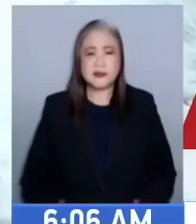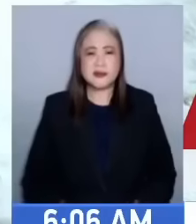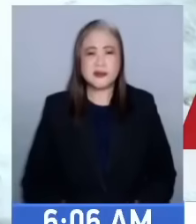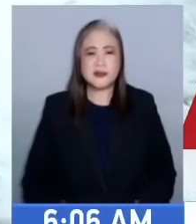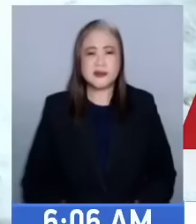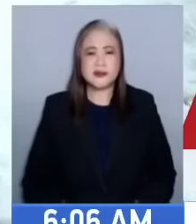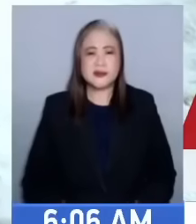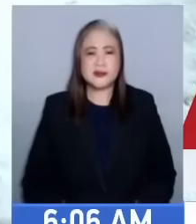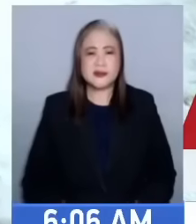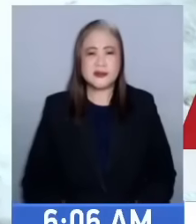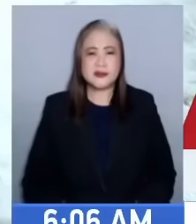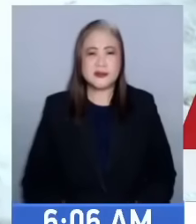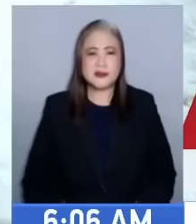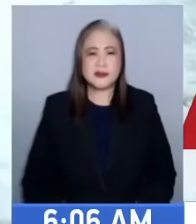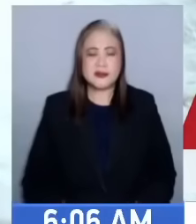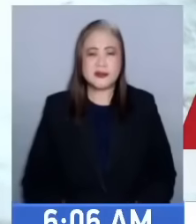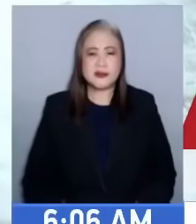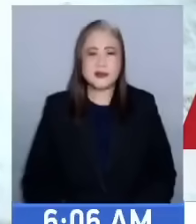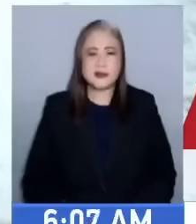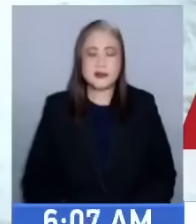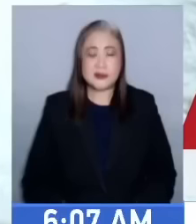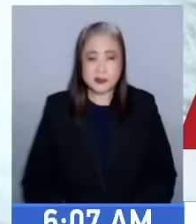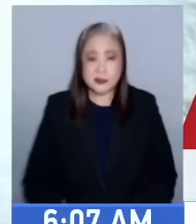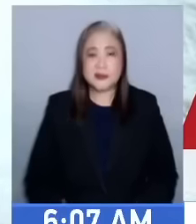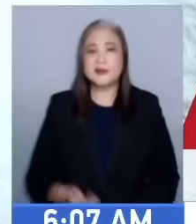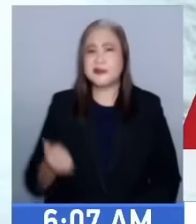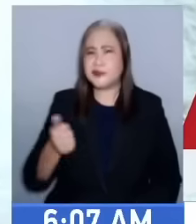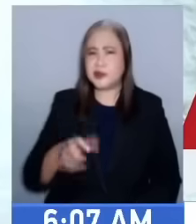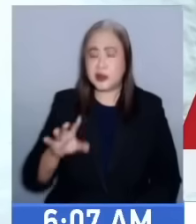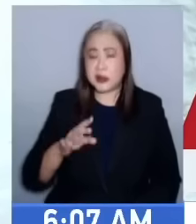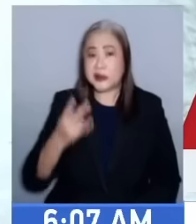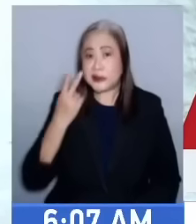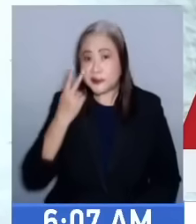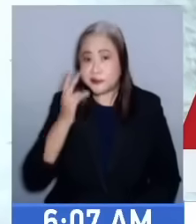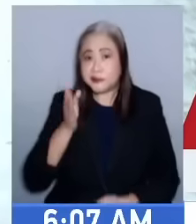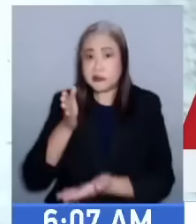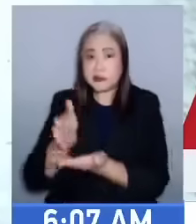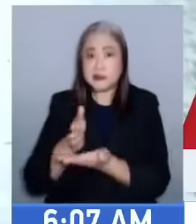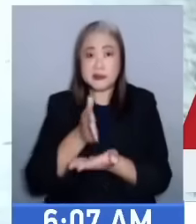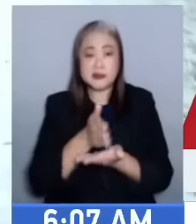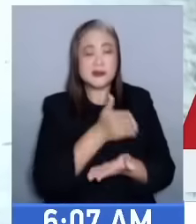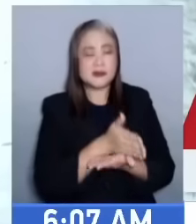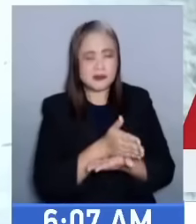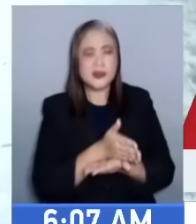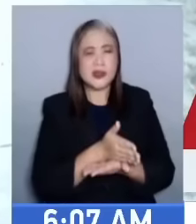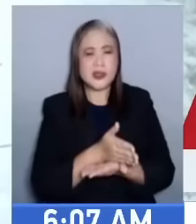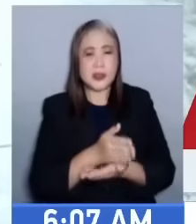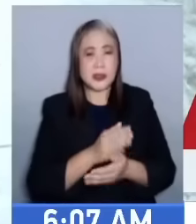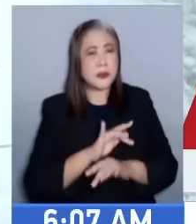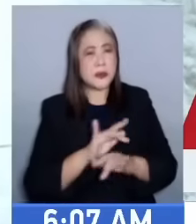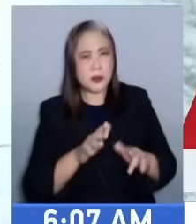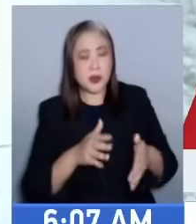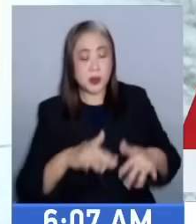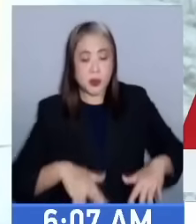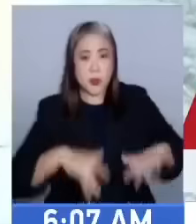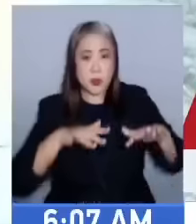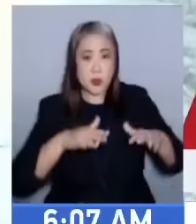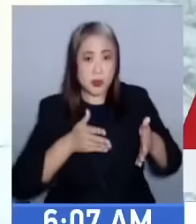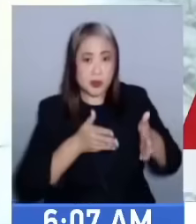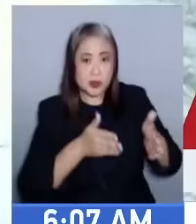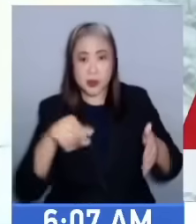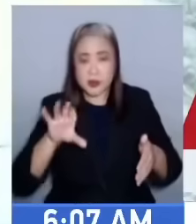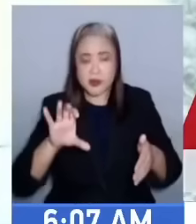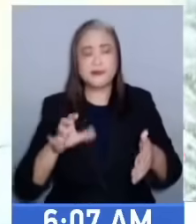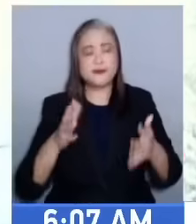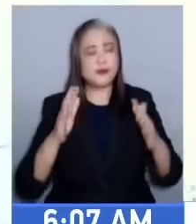mo Maris Good morning sa pag-iikot natin ngayong umaga Ay wala na tayong mga kalsada na nakita na baha dito sa Quezon City pero umabot nga ng